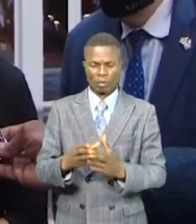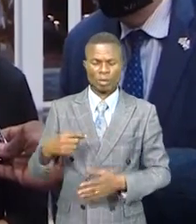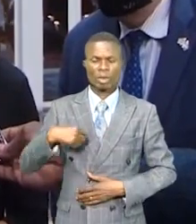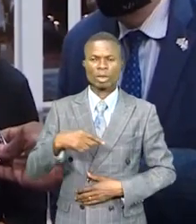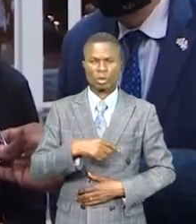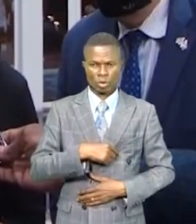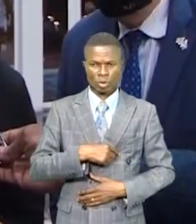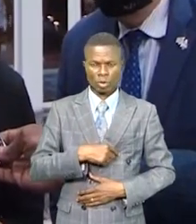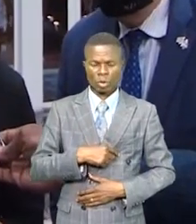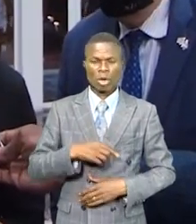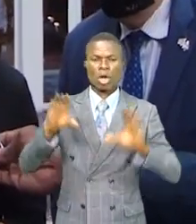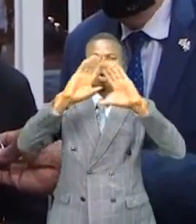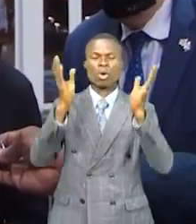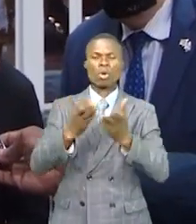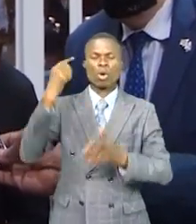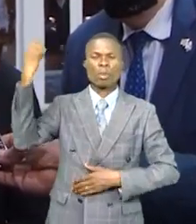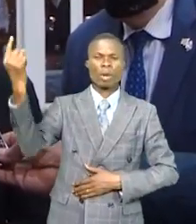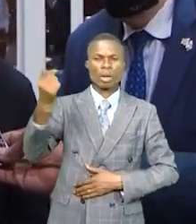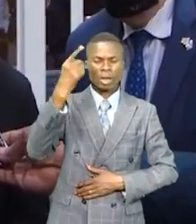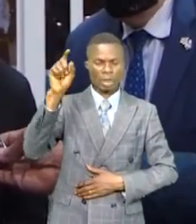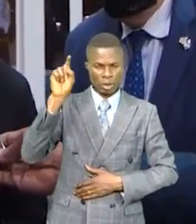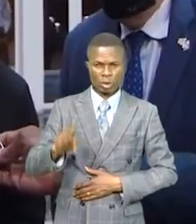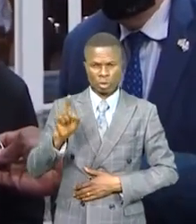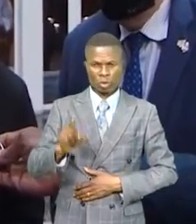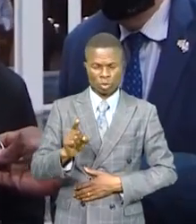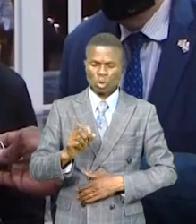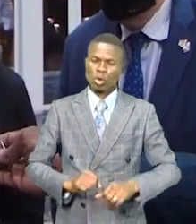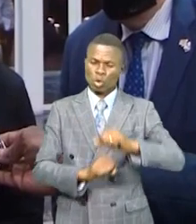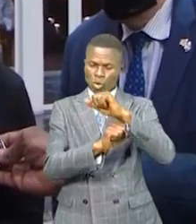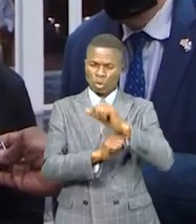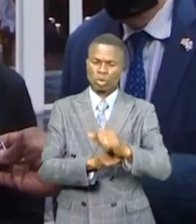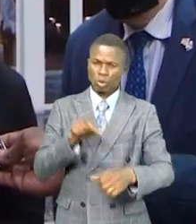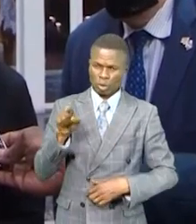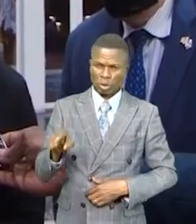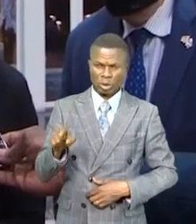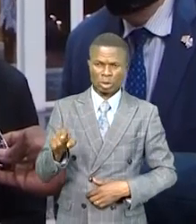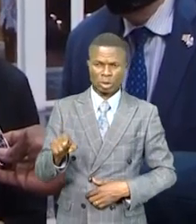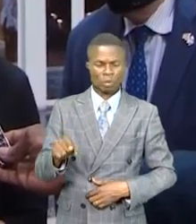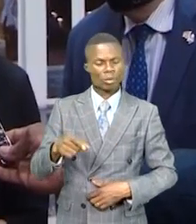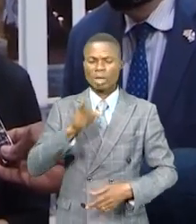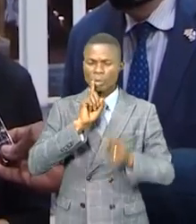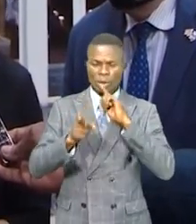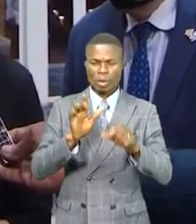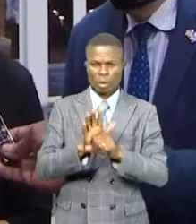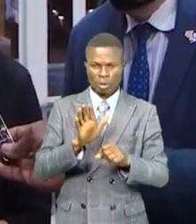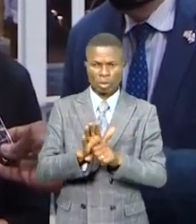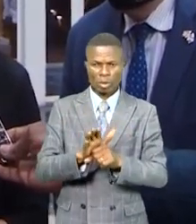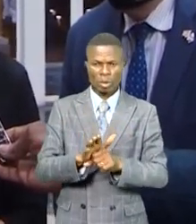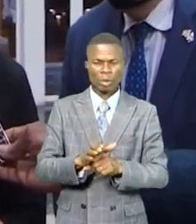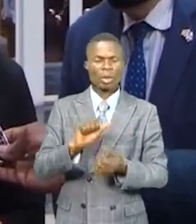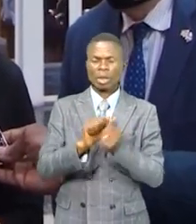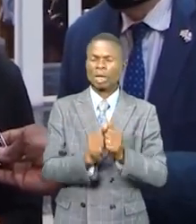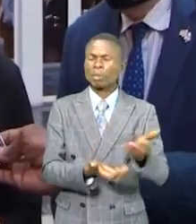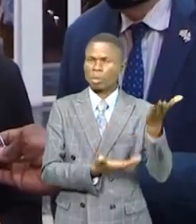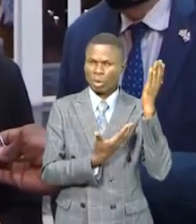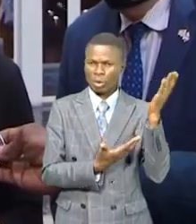communauté international veut être avec eux. On a discuté toutes les questions